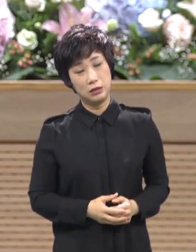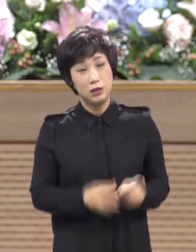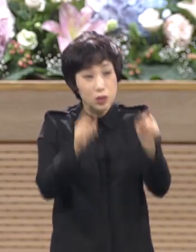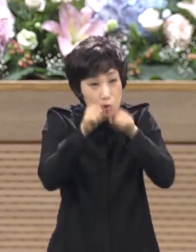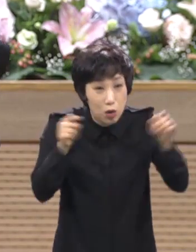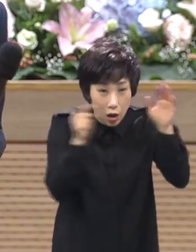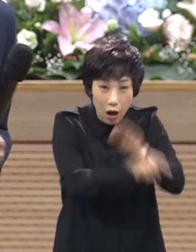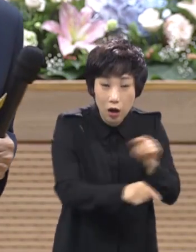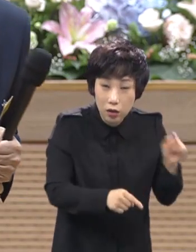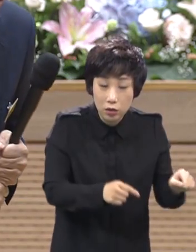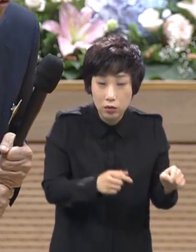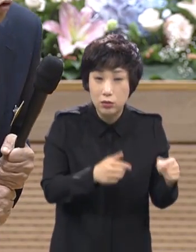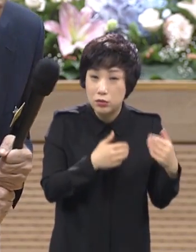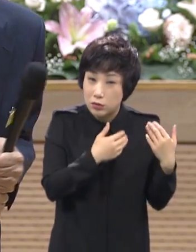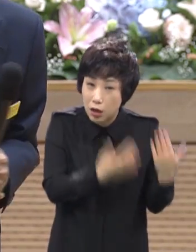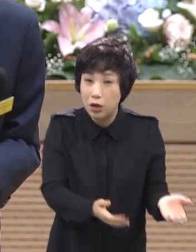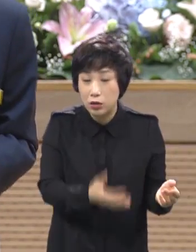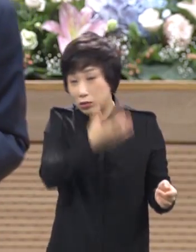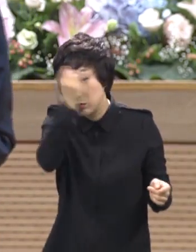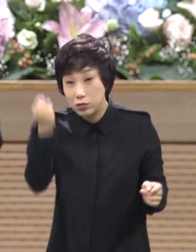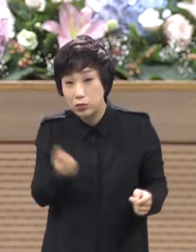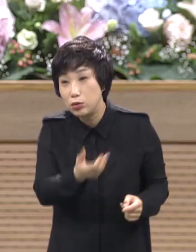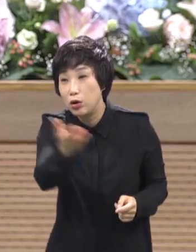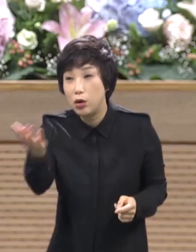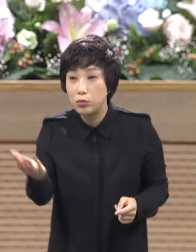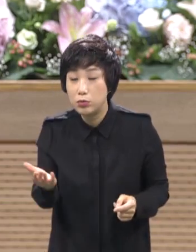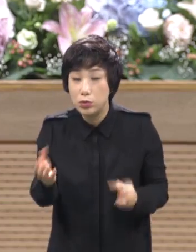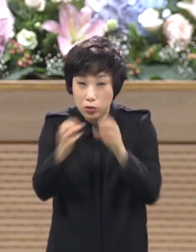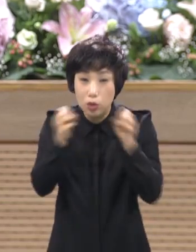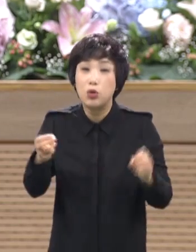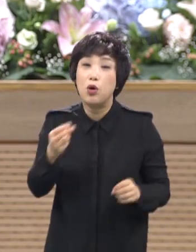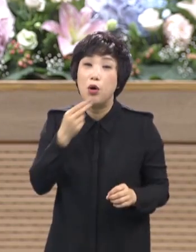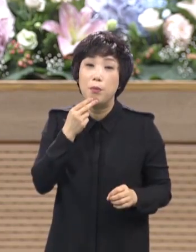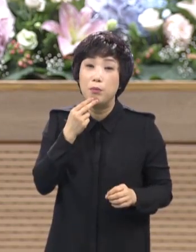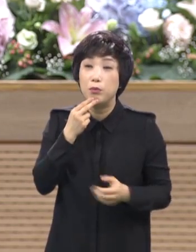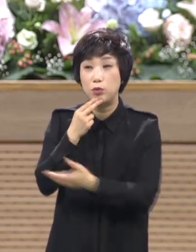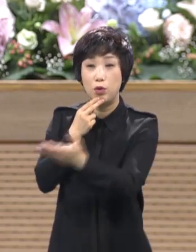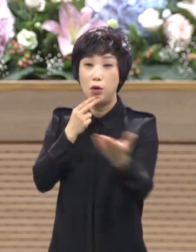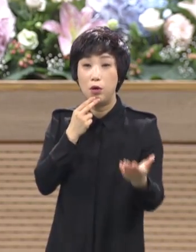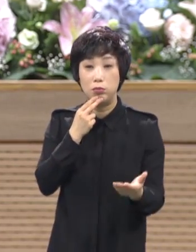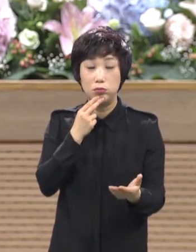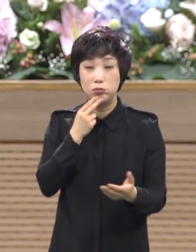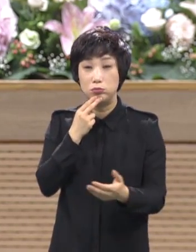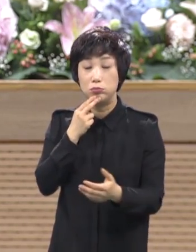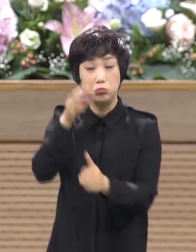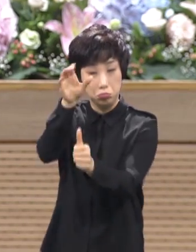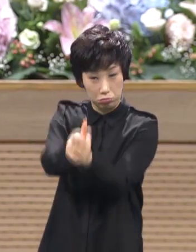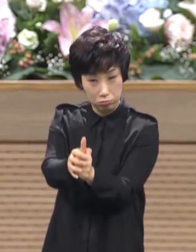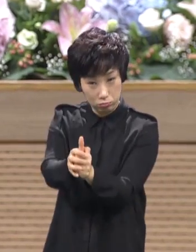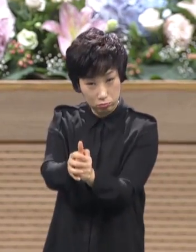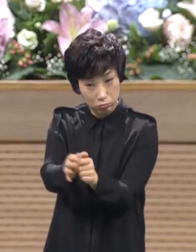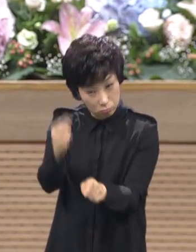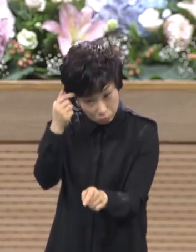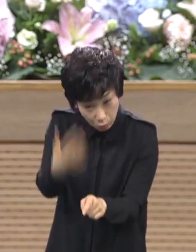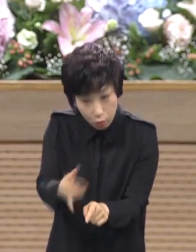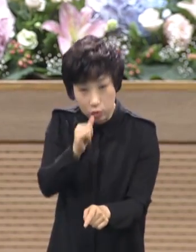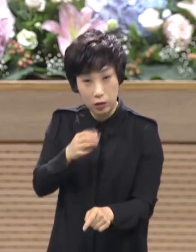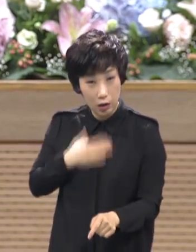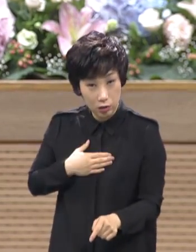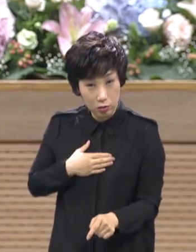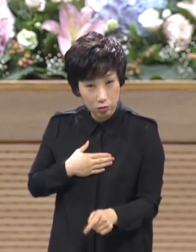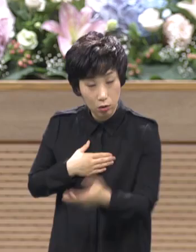지옥 가도록 내비둔 전도 안 한 사람들에게 책임을